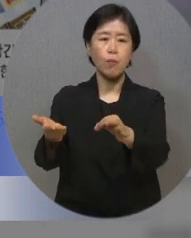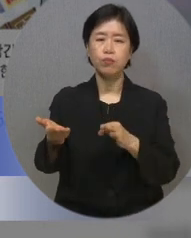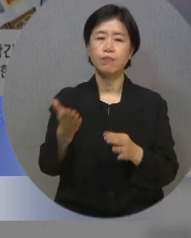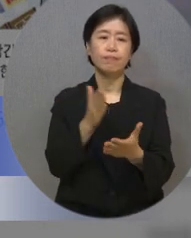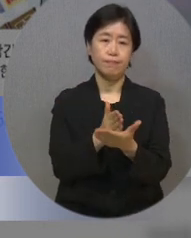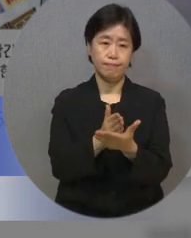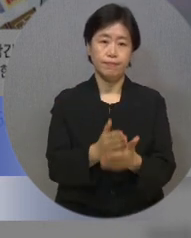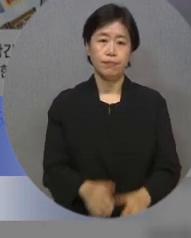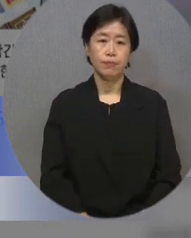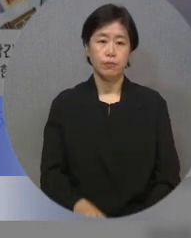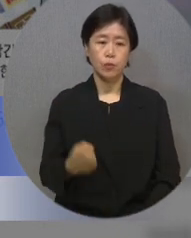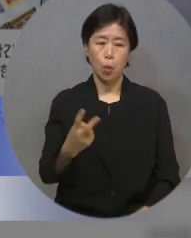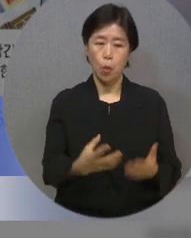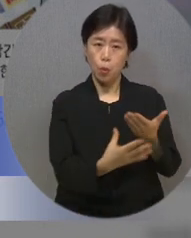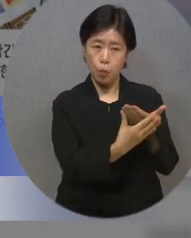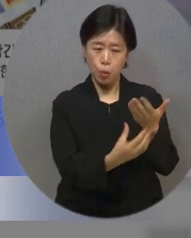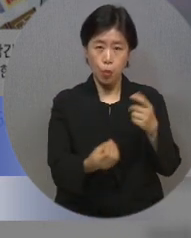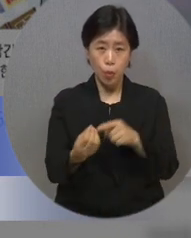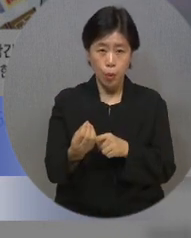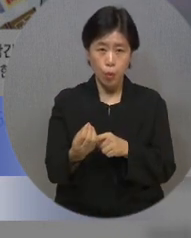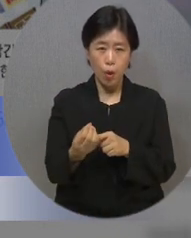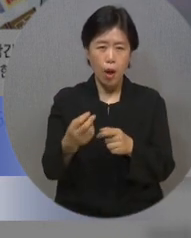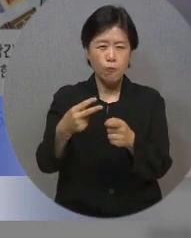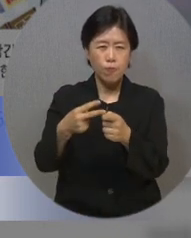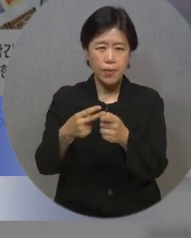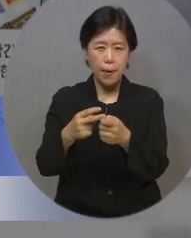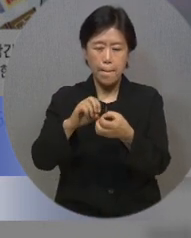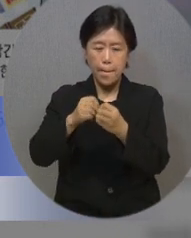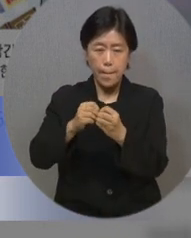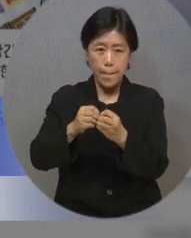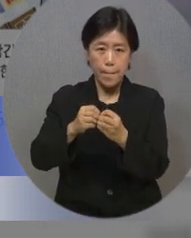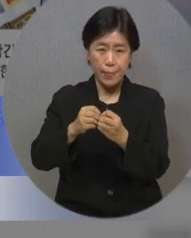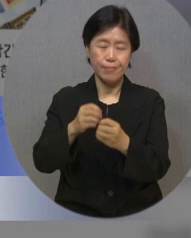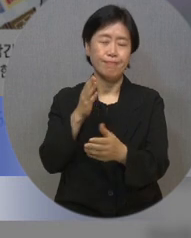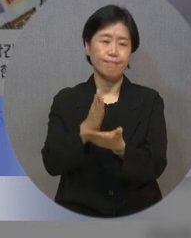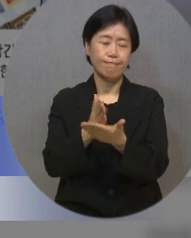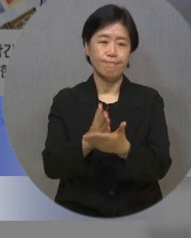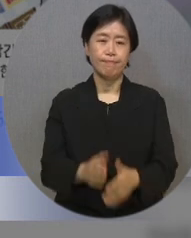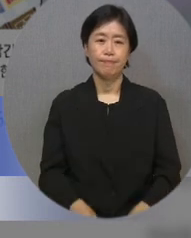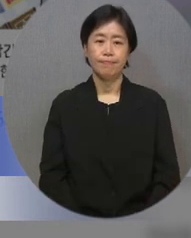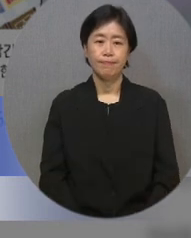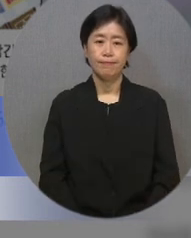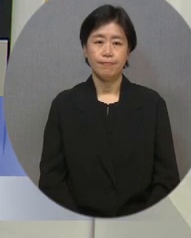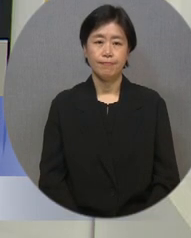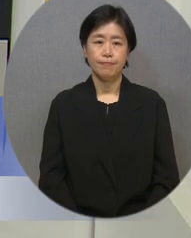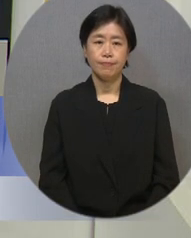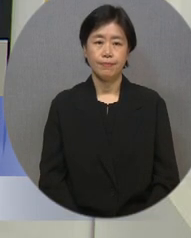가능하고 변형 등의 2차적 저작물 작성은 금지되어 있습니다